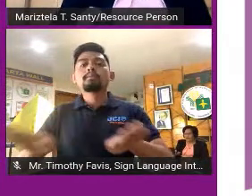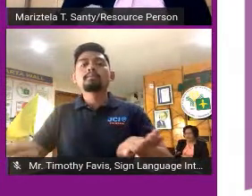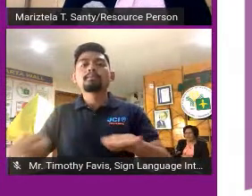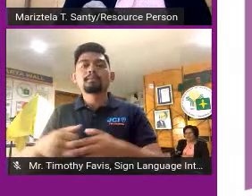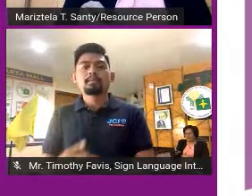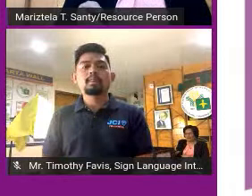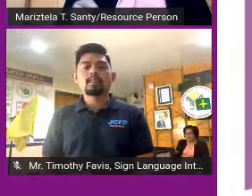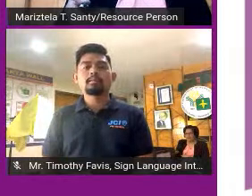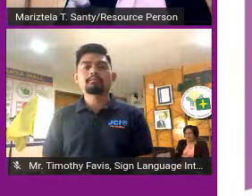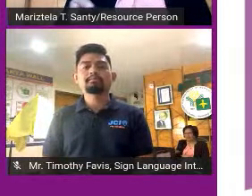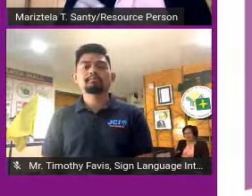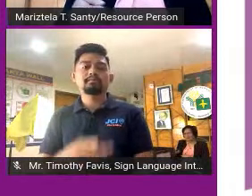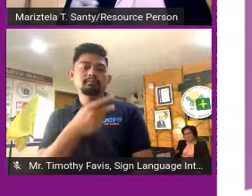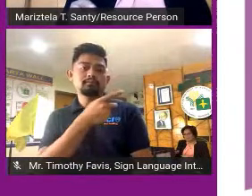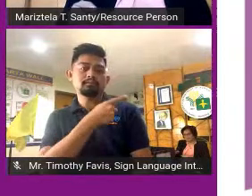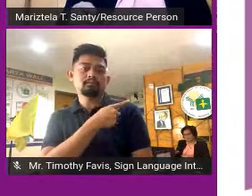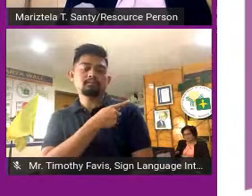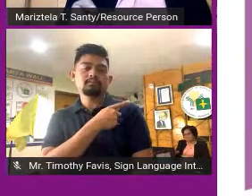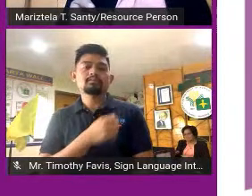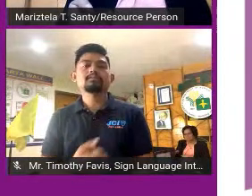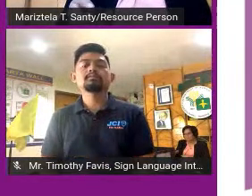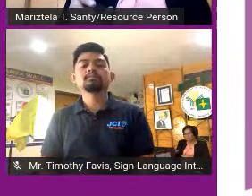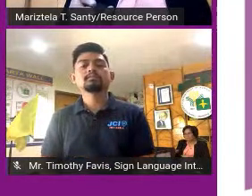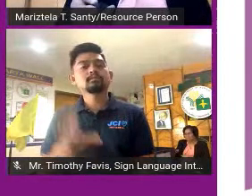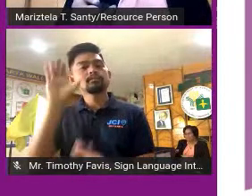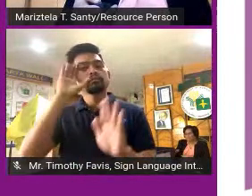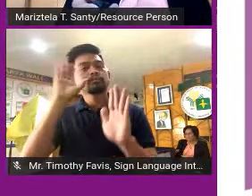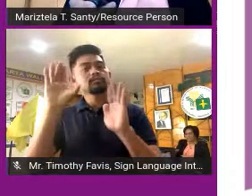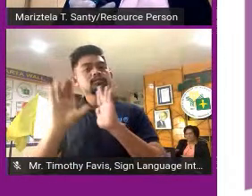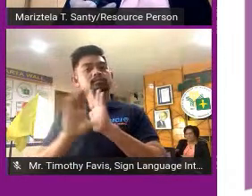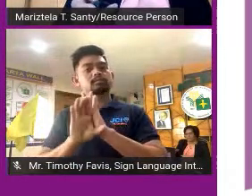We have here the